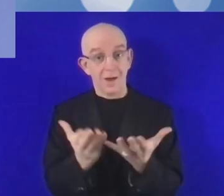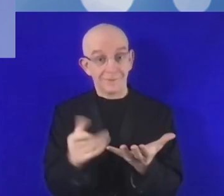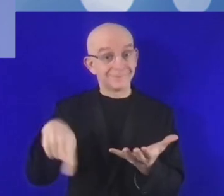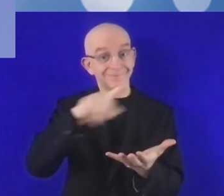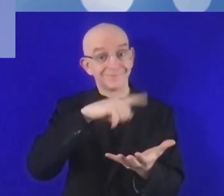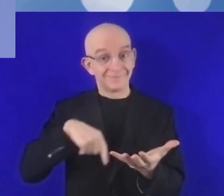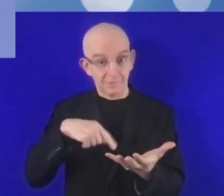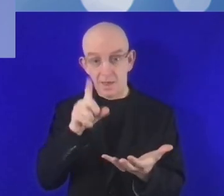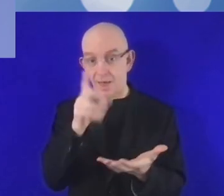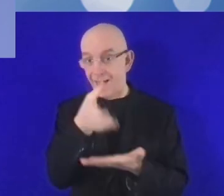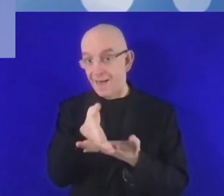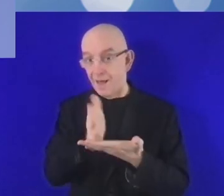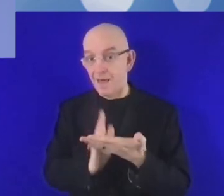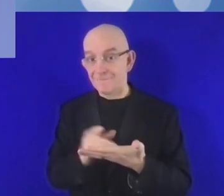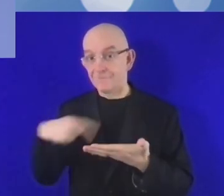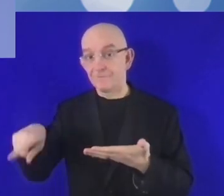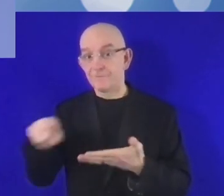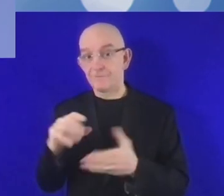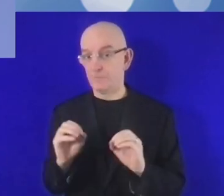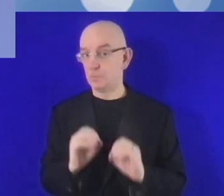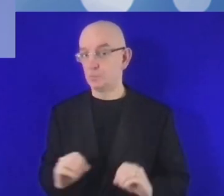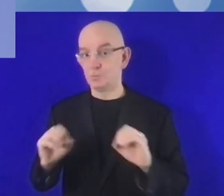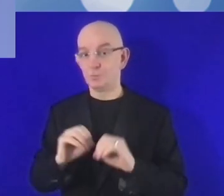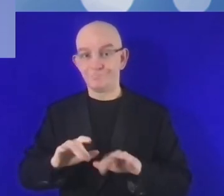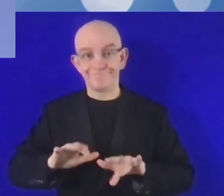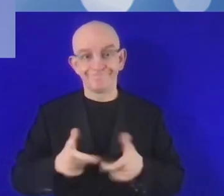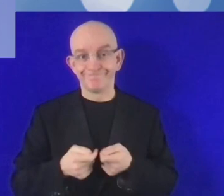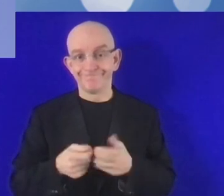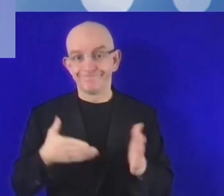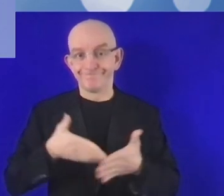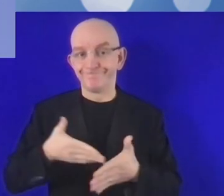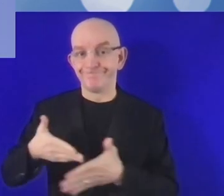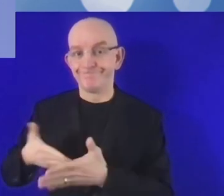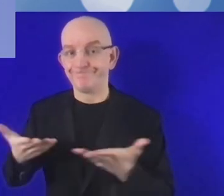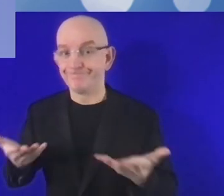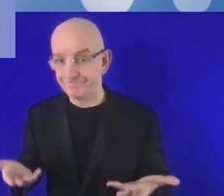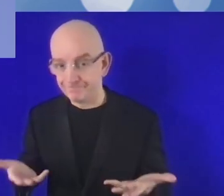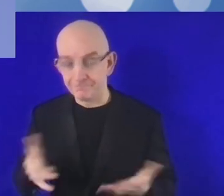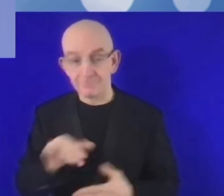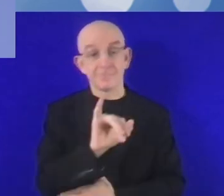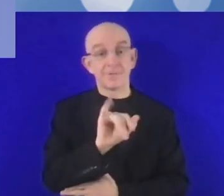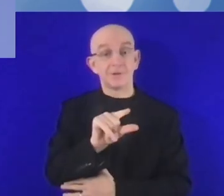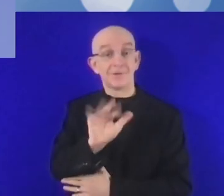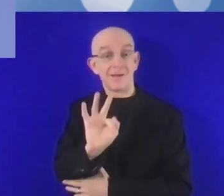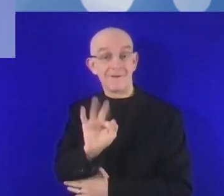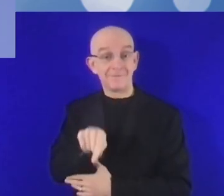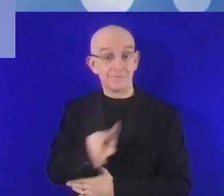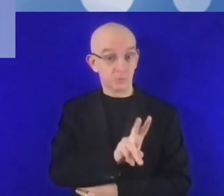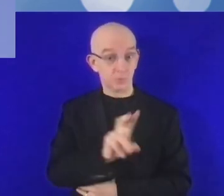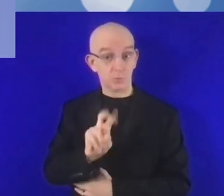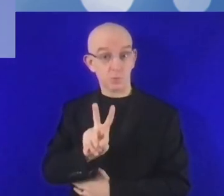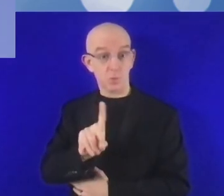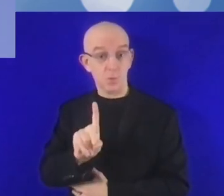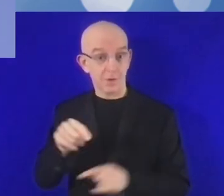что пока что половины человечества нет стабильного доступа в интернет. Во время